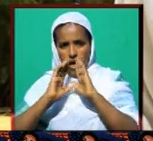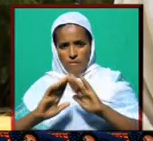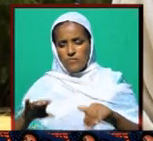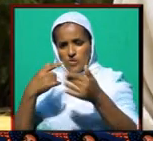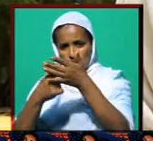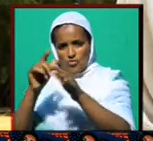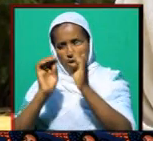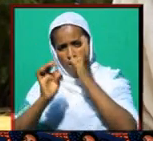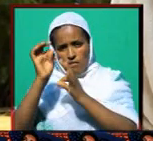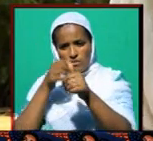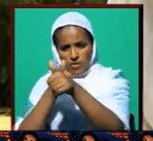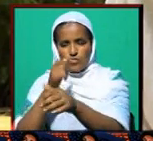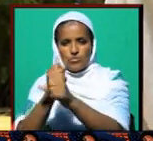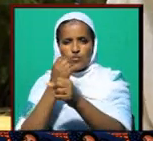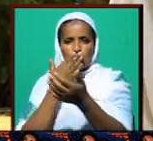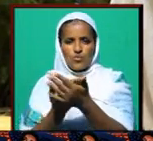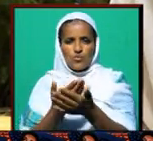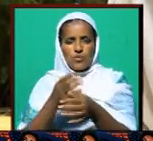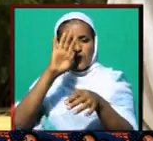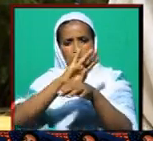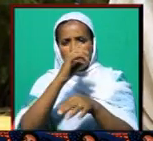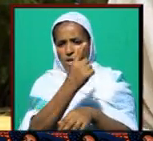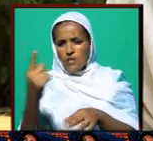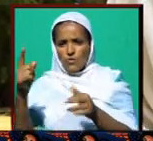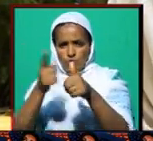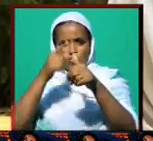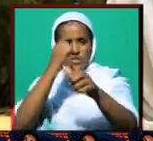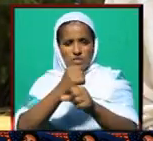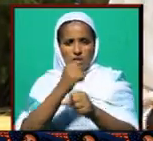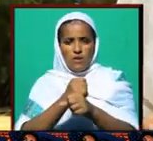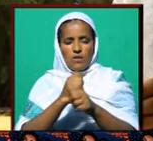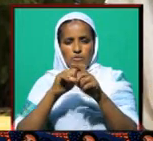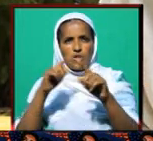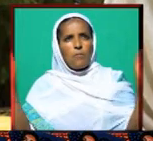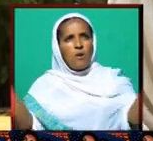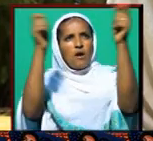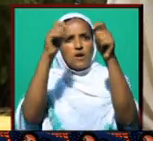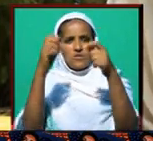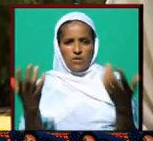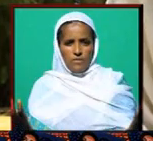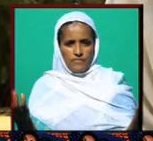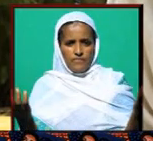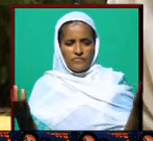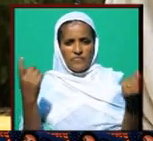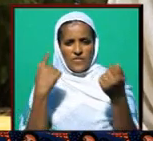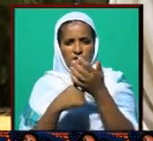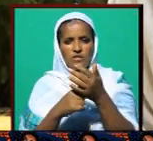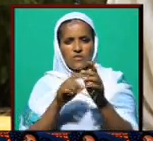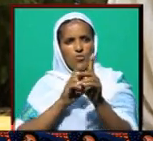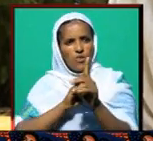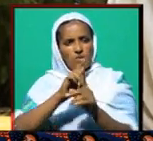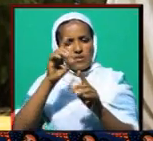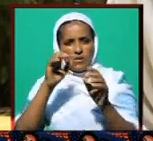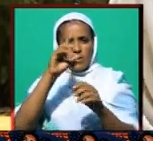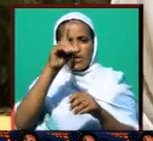አሰራርም ትውፊቱን በጠበቀ መልኩ እየሄደ አይደለም። ቤተክርስቲያን ደግሞ እያንዳንዱ ሲሰራ ነው አሁን መጋረጃ የላቸውም። አሁን